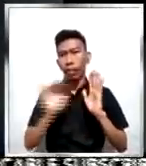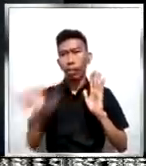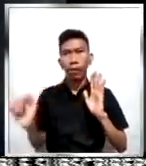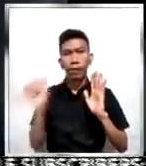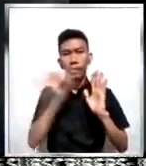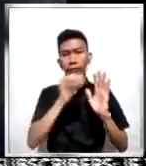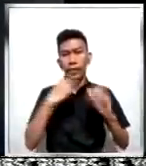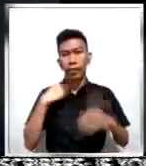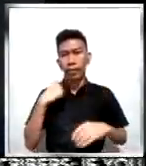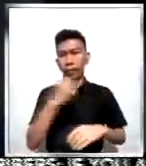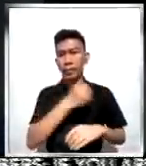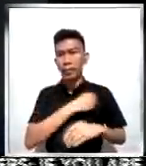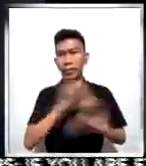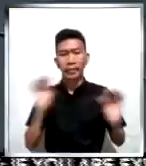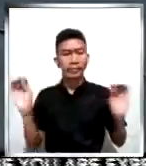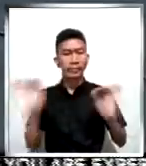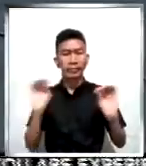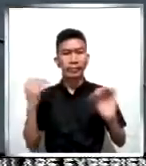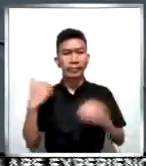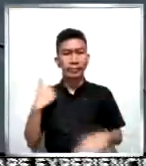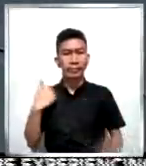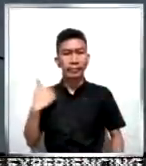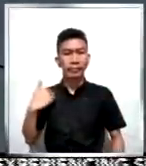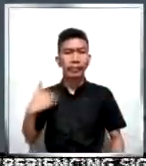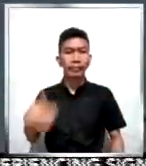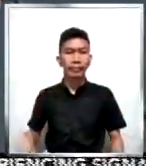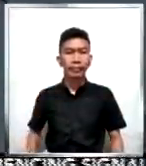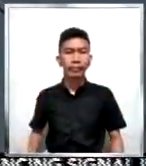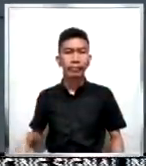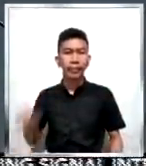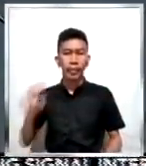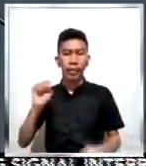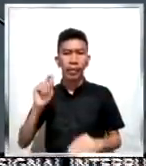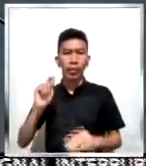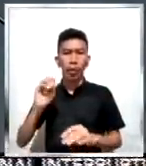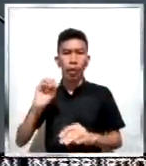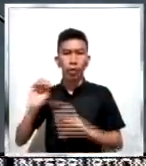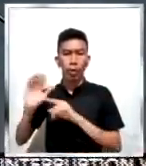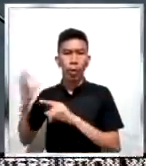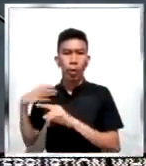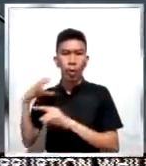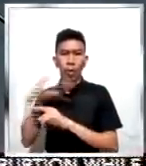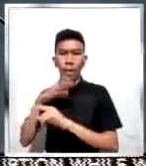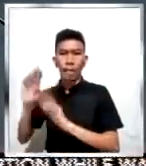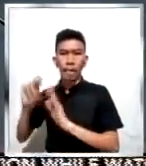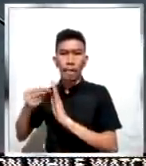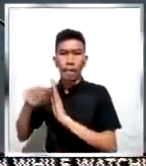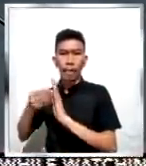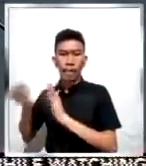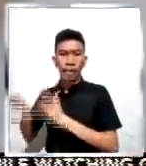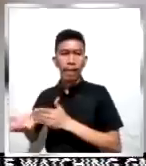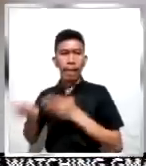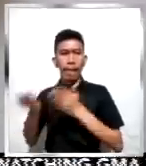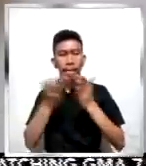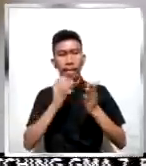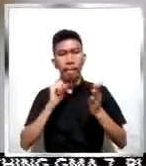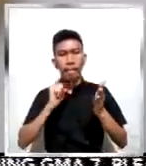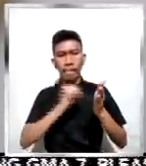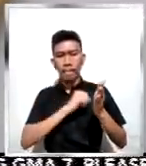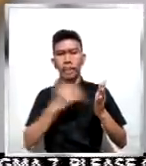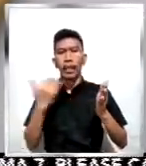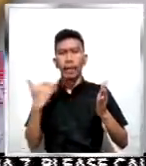Senate President Tito Soto, lahat naman ng bills na manggagaling sa Kamara ay mabibigyan ng pantay-pantay na pagkakataon na